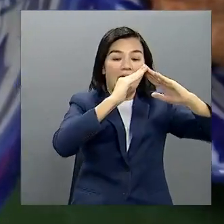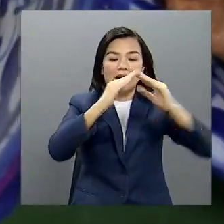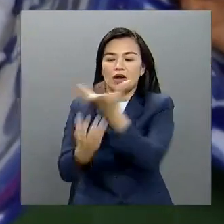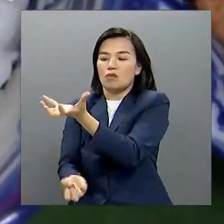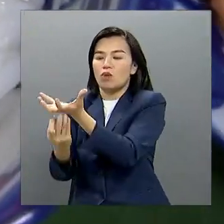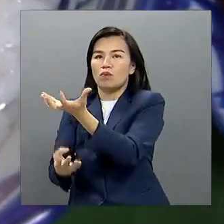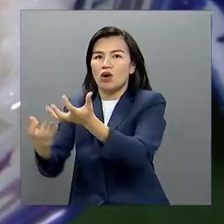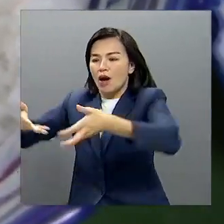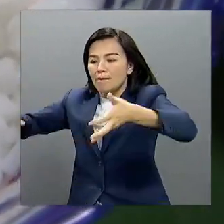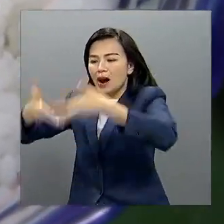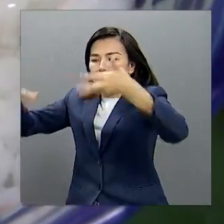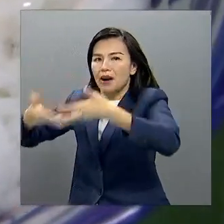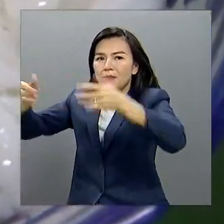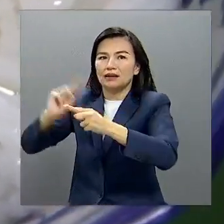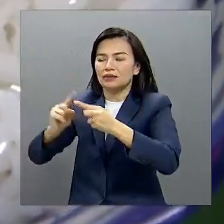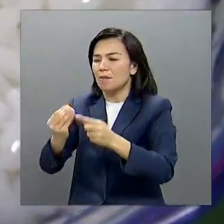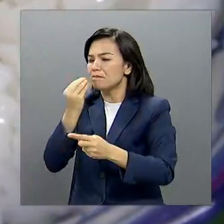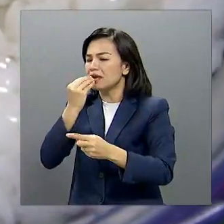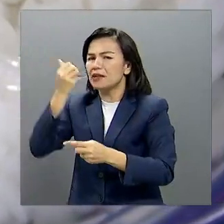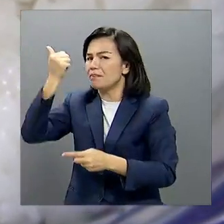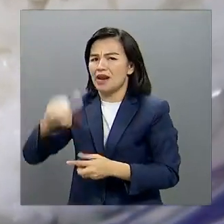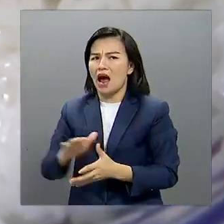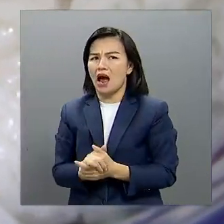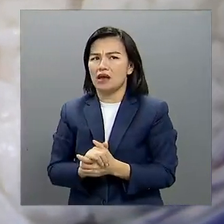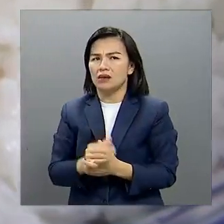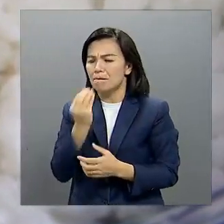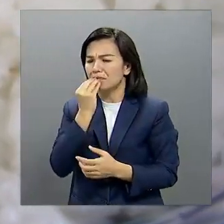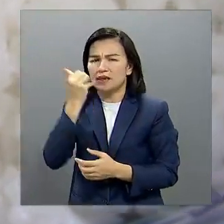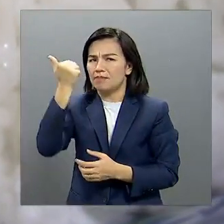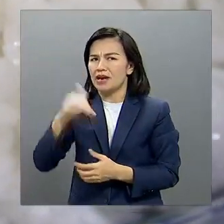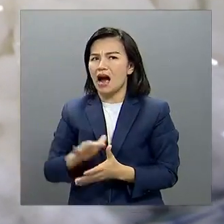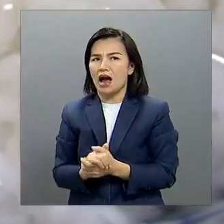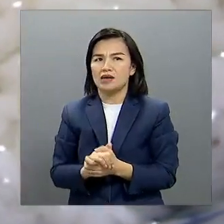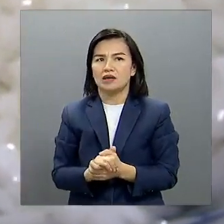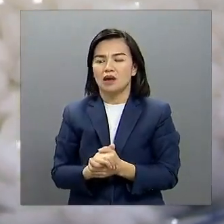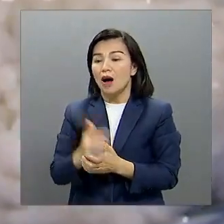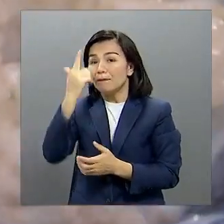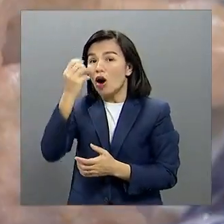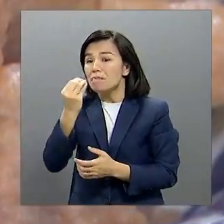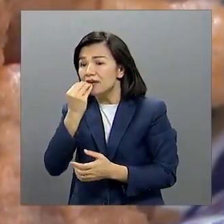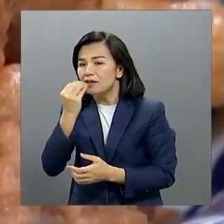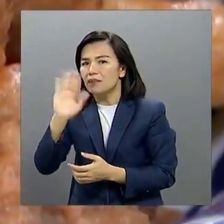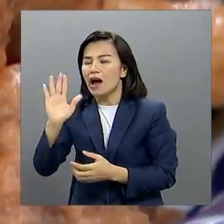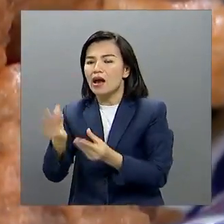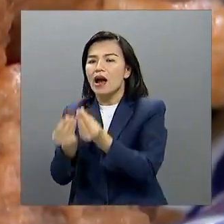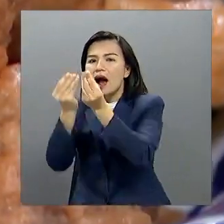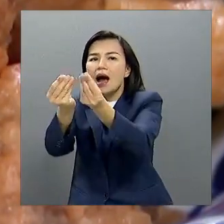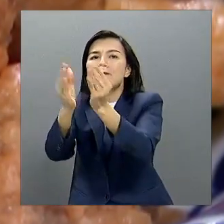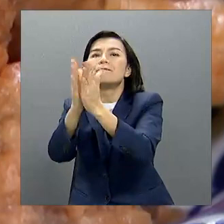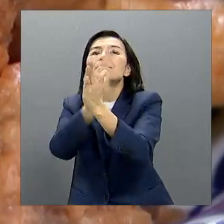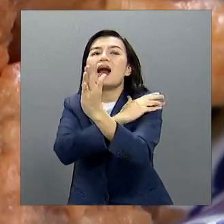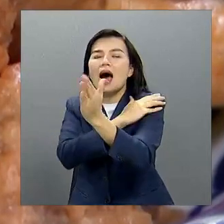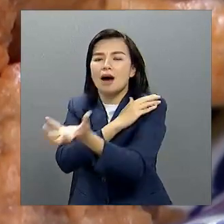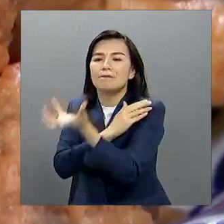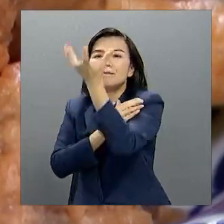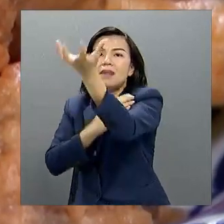ชิมตายายบอกต้องแม่นนะเขาสอนว่ายังไงก็เราต้องถวายพระถวายเทพเทวดาก่อนห้